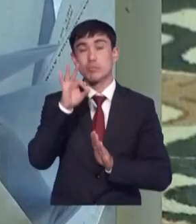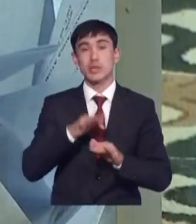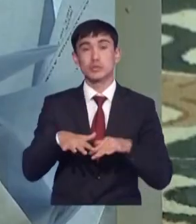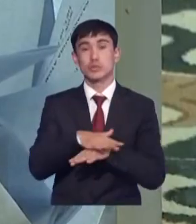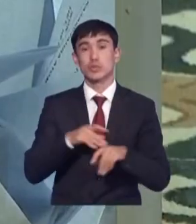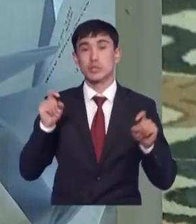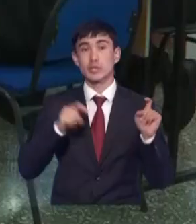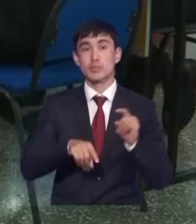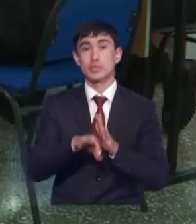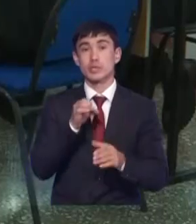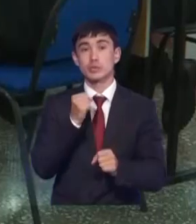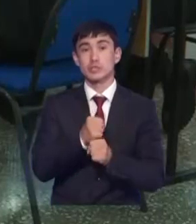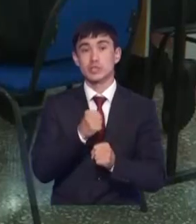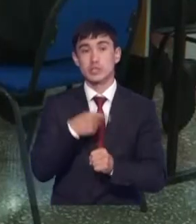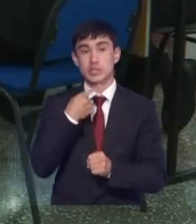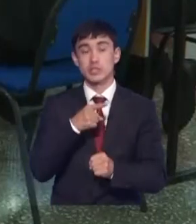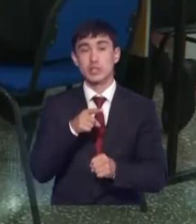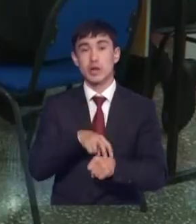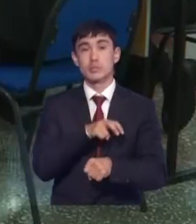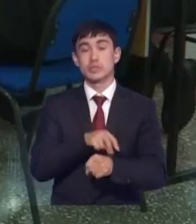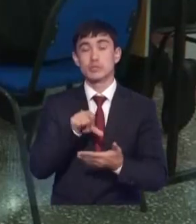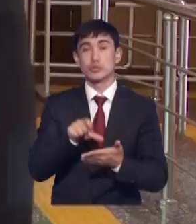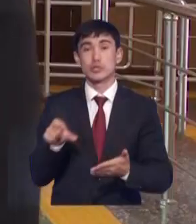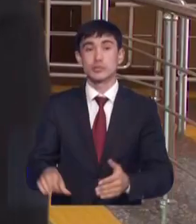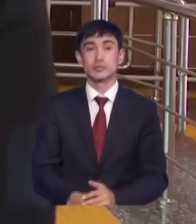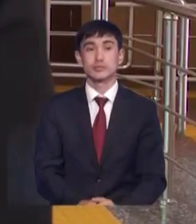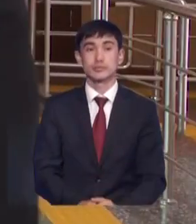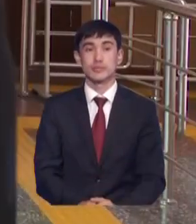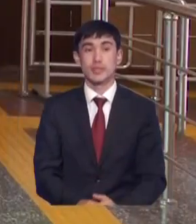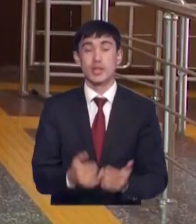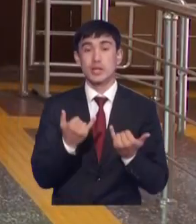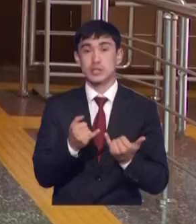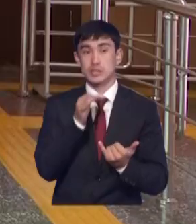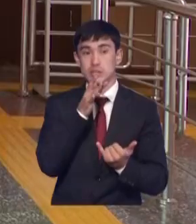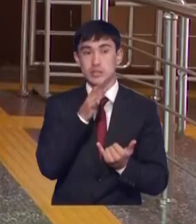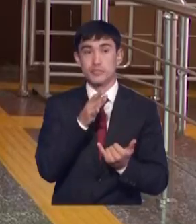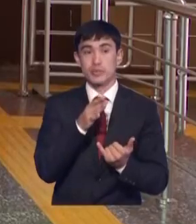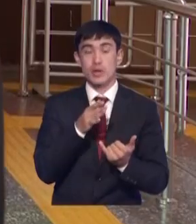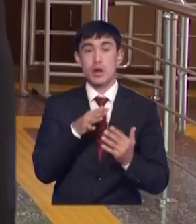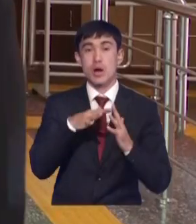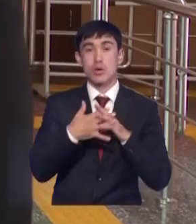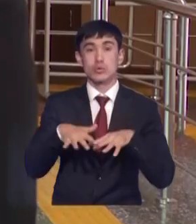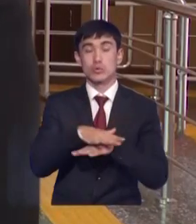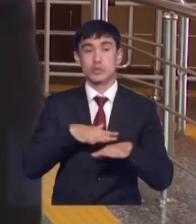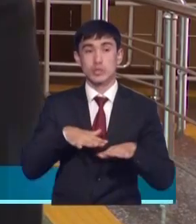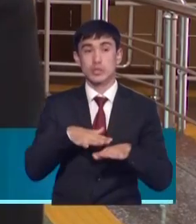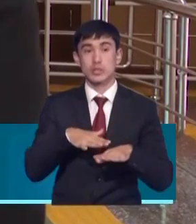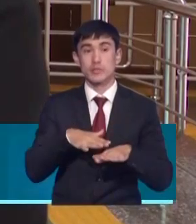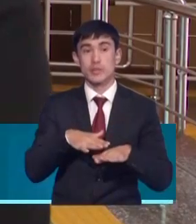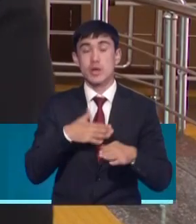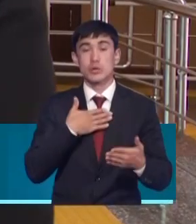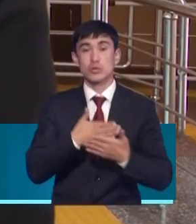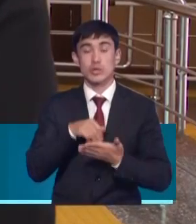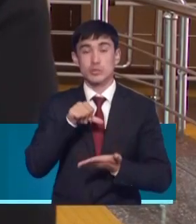тұрғын келіп таңдауын жасады, дейді комиссия мүшелері. Қазіргі таңда ауыл тұрғындарының келіп жатқан тұрақты өте